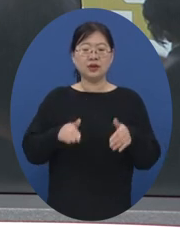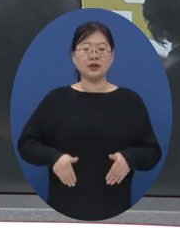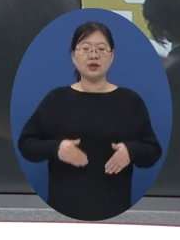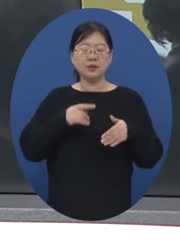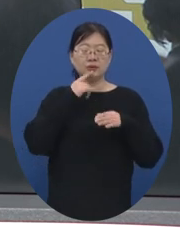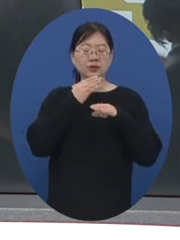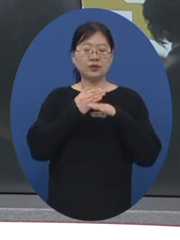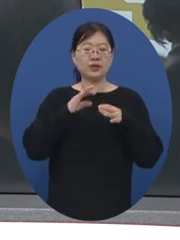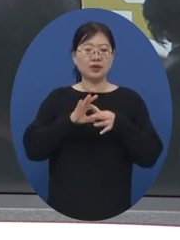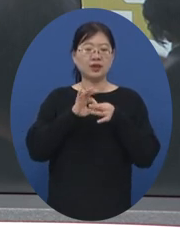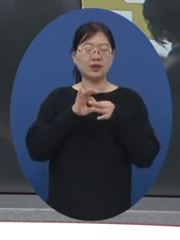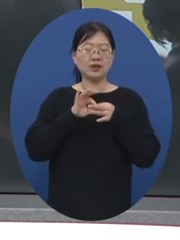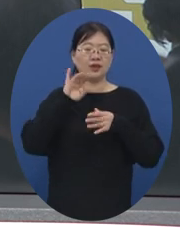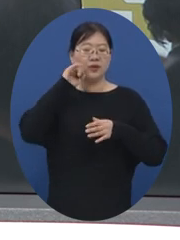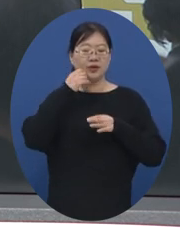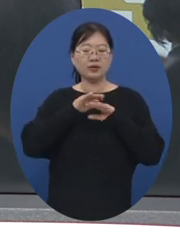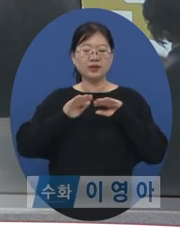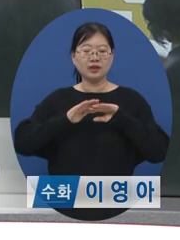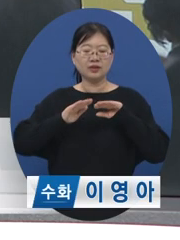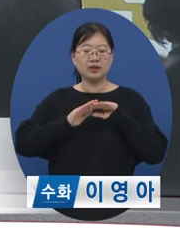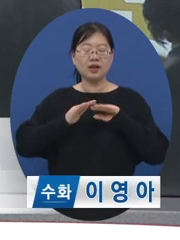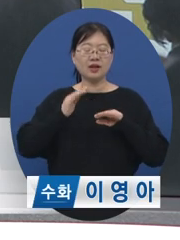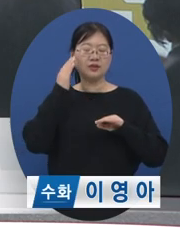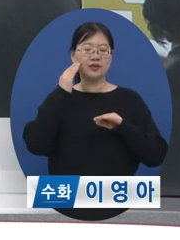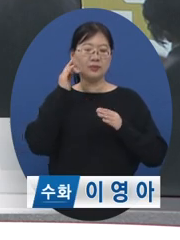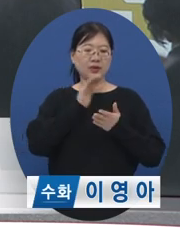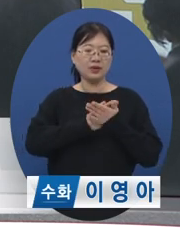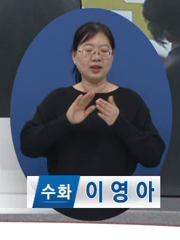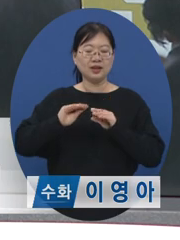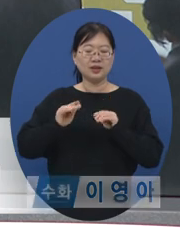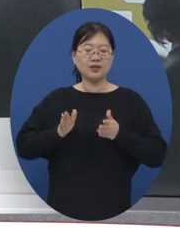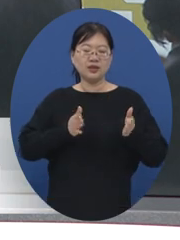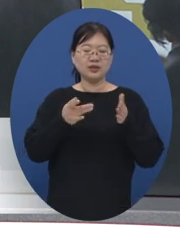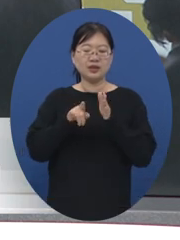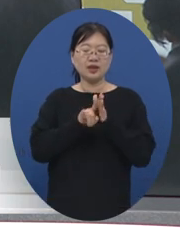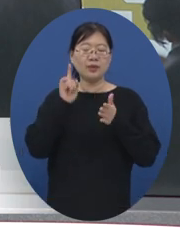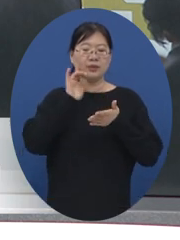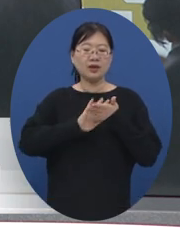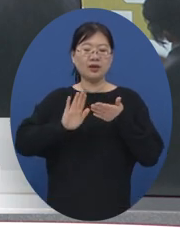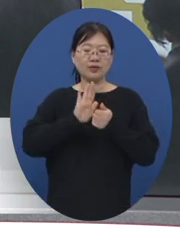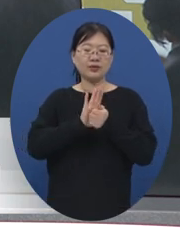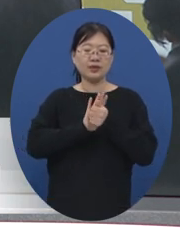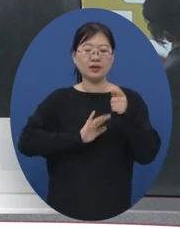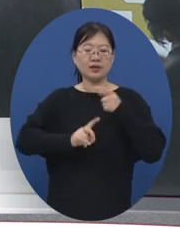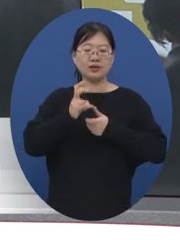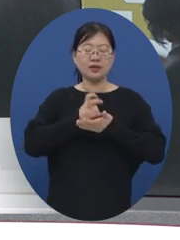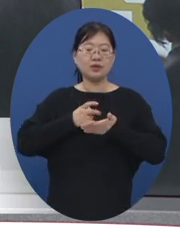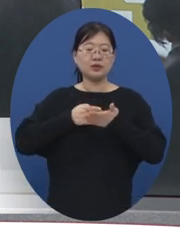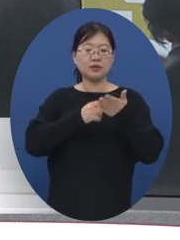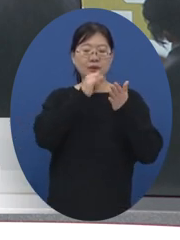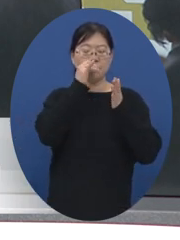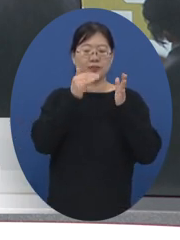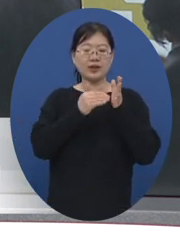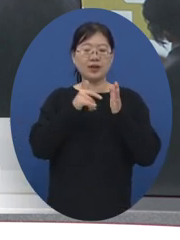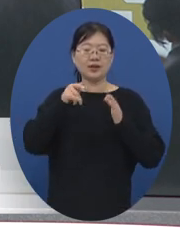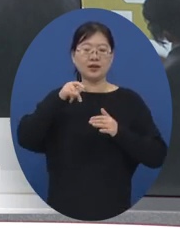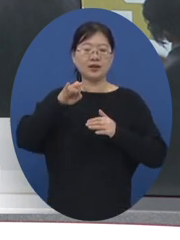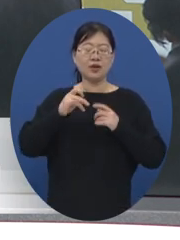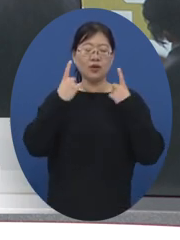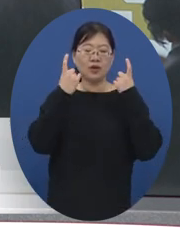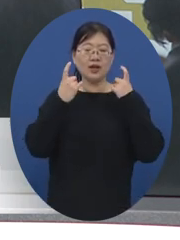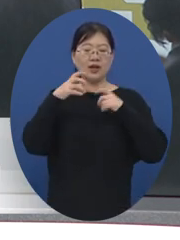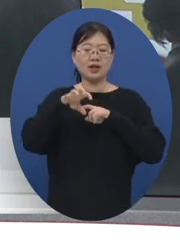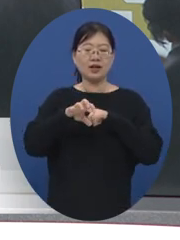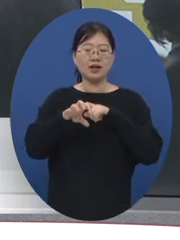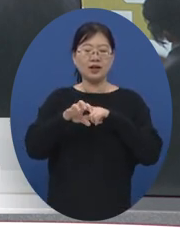경기도가 남북 관계 실타래를 풀고 한반도의 평화의 길을 내기 위한 평화협력 정책을 추진한다고 밝혔습니다. 개성 관광